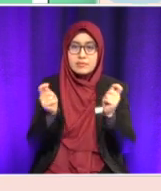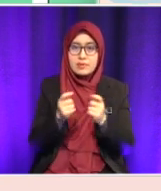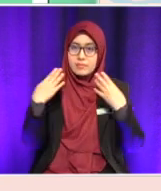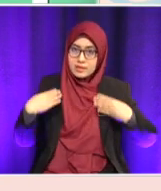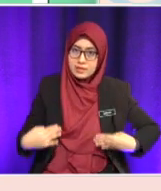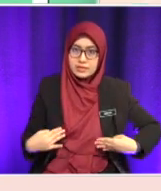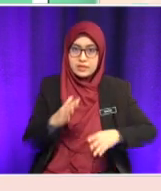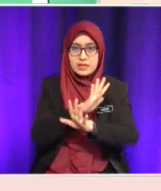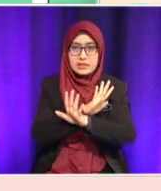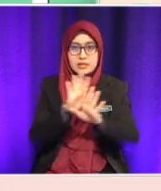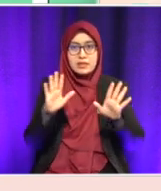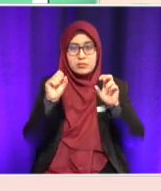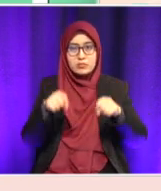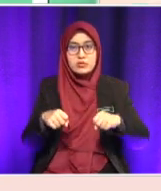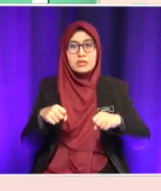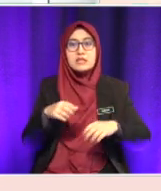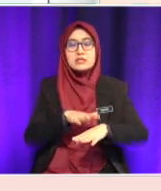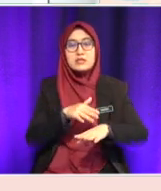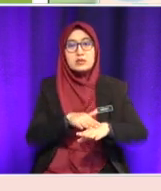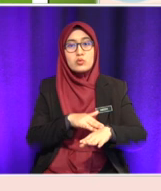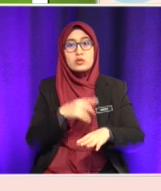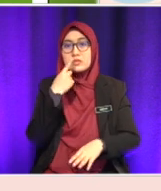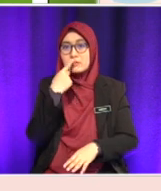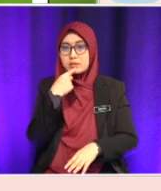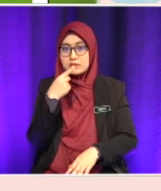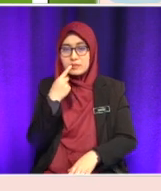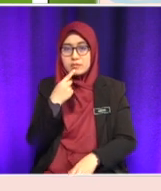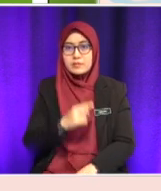boleh disentuh oleh sosial maupun seluruh